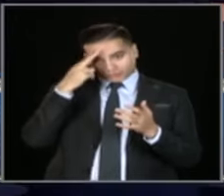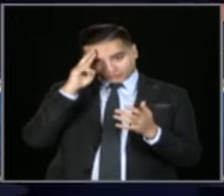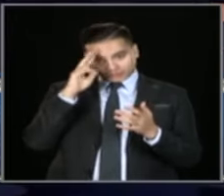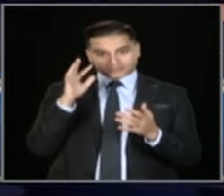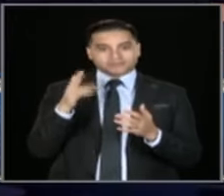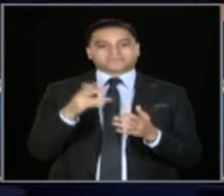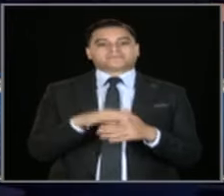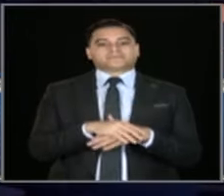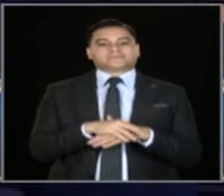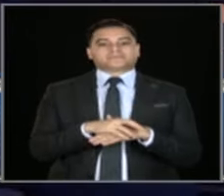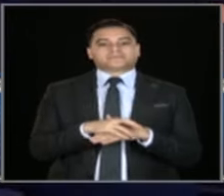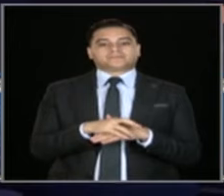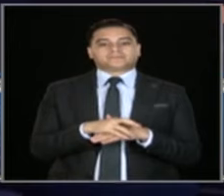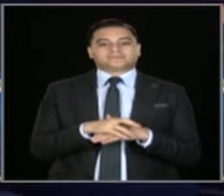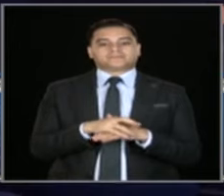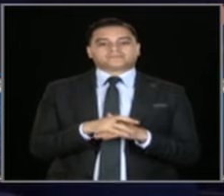2024؟